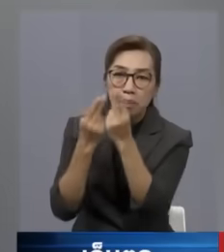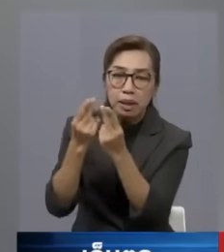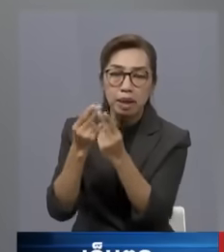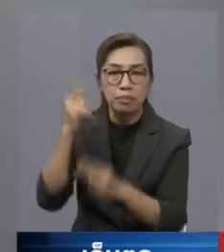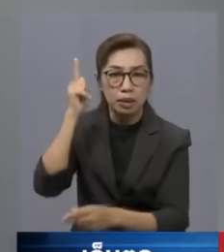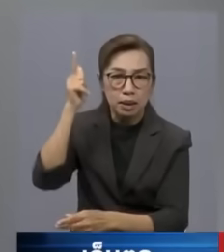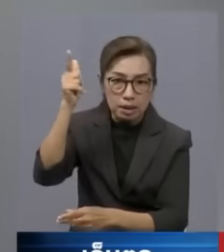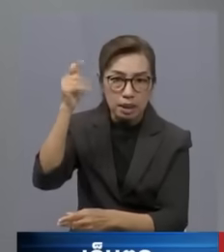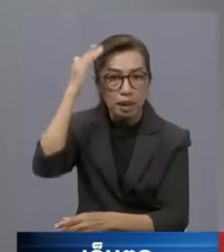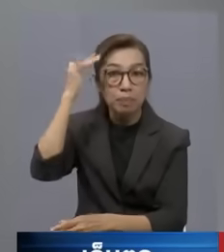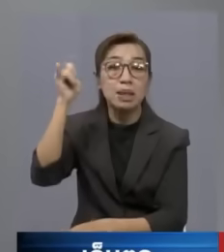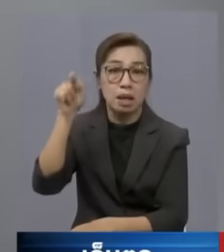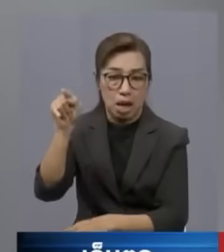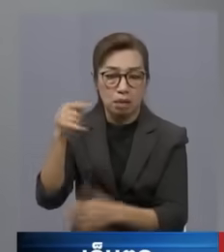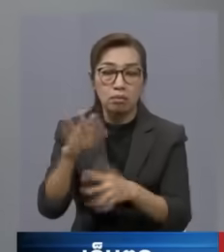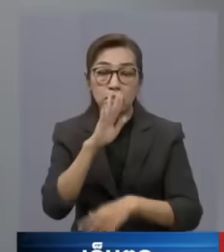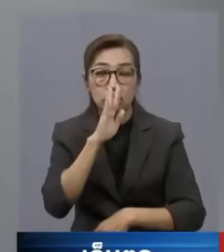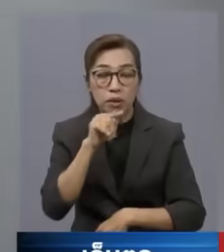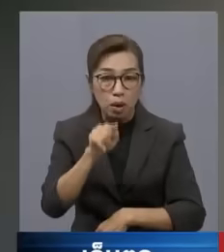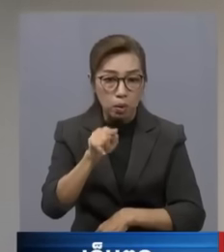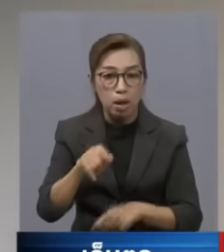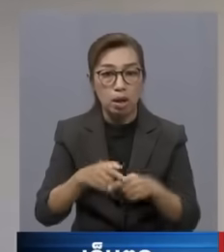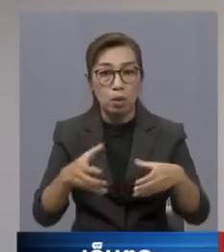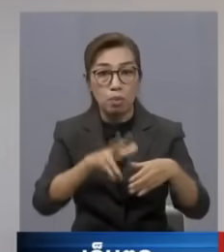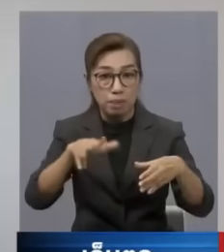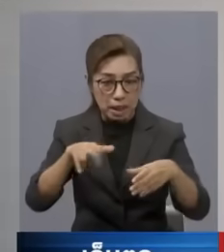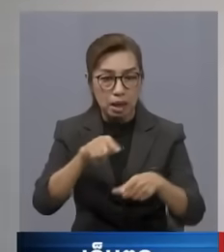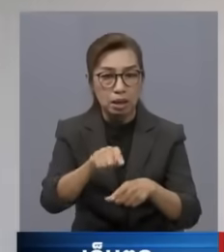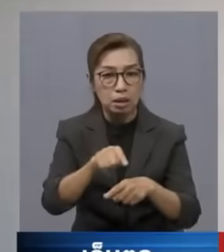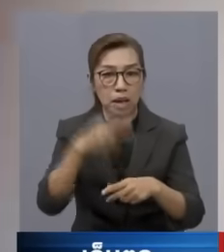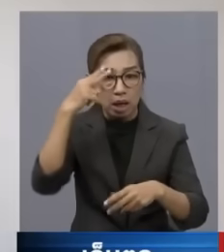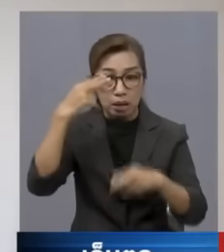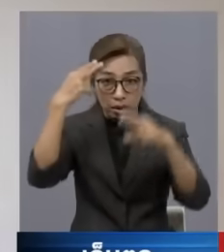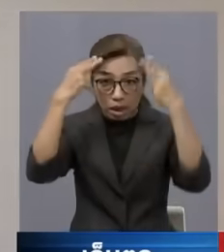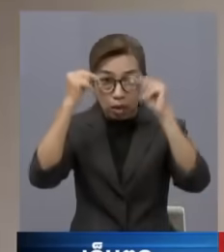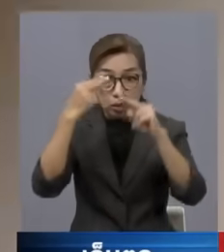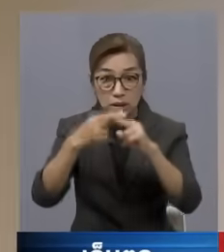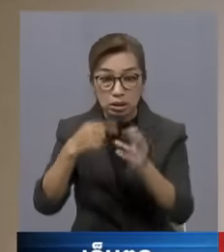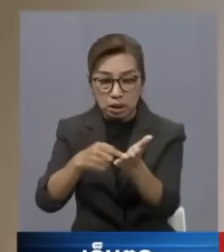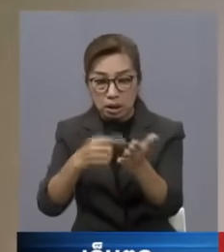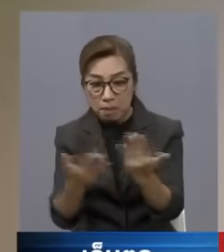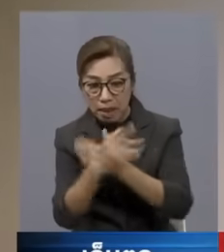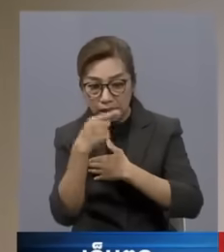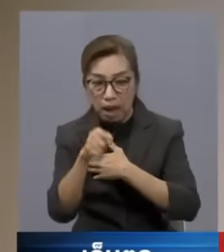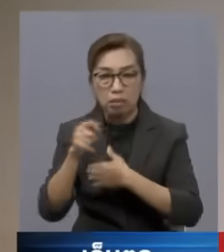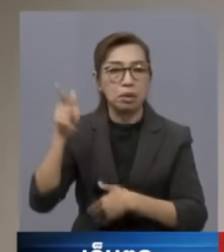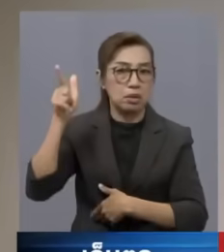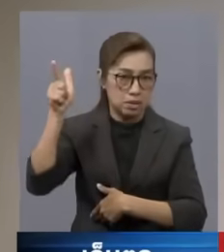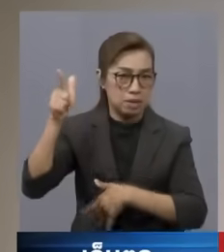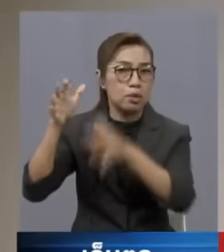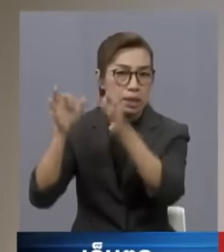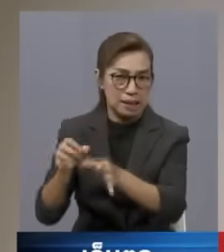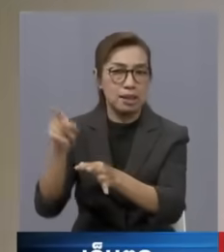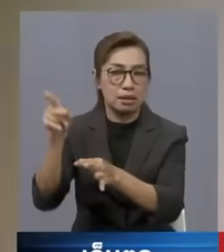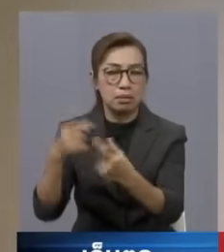candidateนายกของทางเพื่อไทยก็เชื่อว่าคนแดนไกลน่าจะเป็นคนตัดสินใจในท้ายที่สุดนะครับเพราะฉะนั้นเกมชิงอำนาจของเพื่อไทยคงจะ